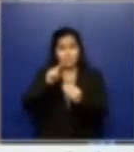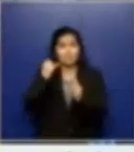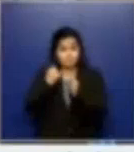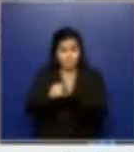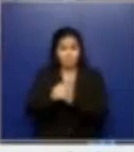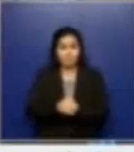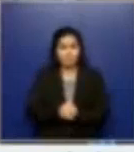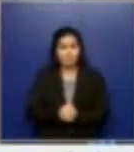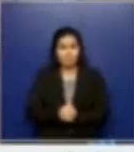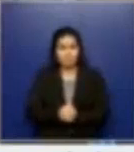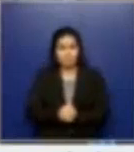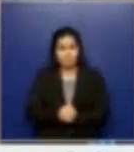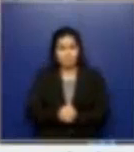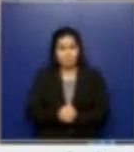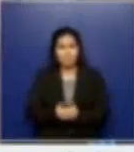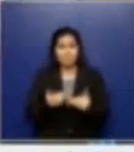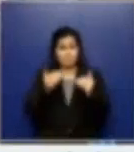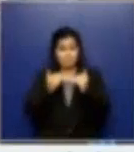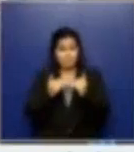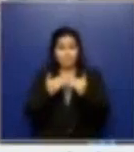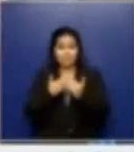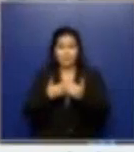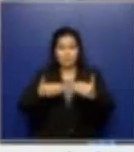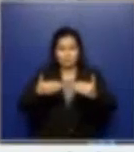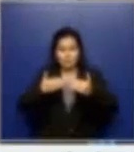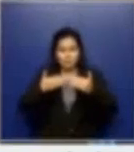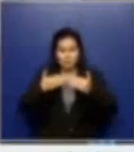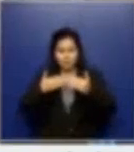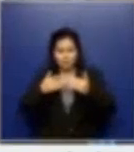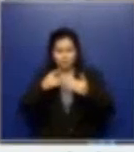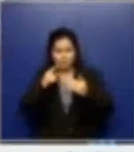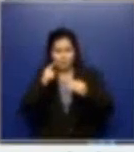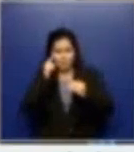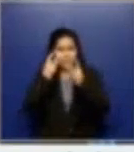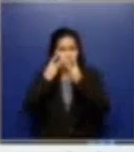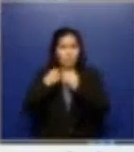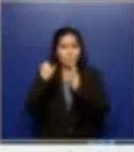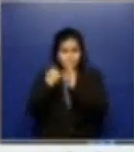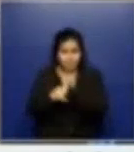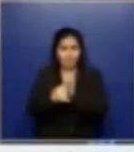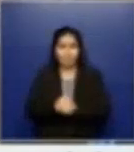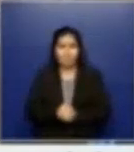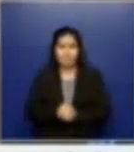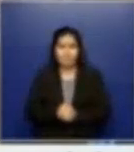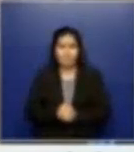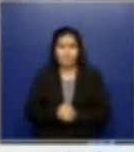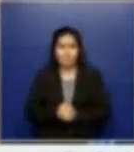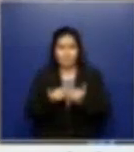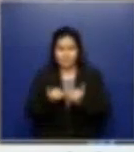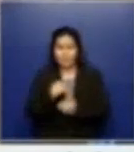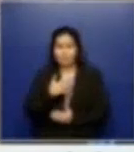แล้วต่อมาท่านก็ประมาณการรายได้ผิดเพราะนั้นวันนี้ผมถึงบอกท่านนายก